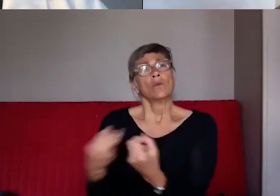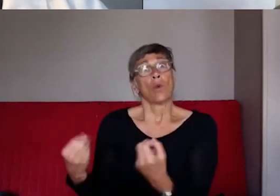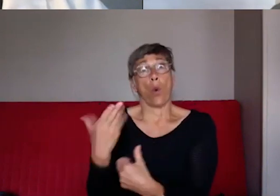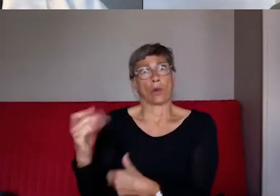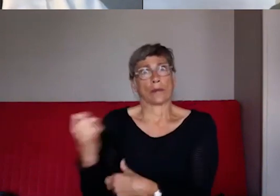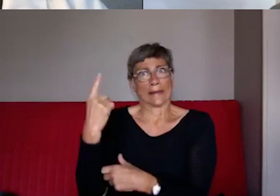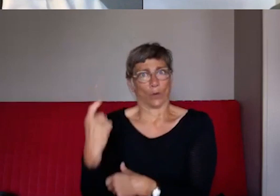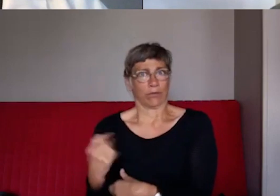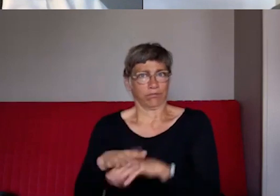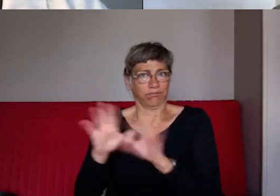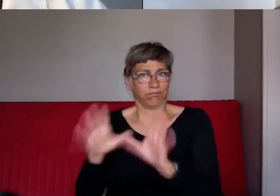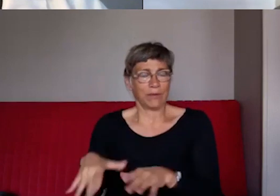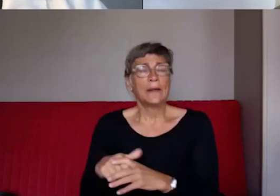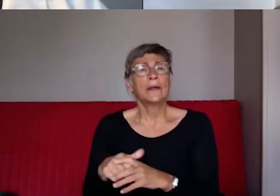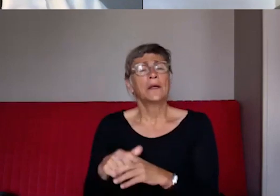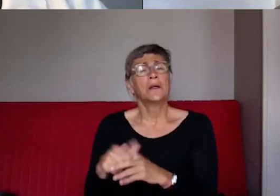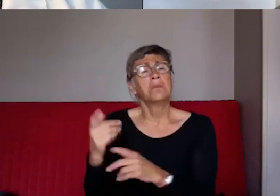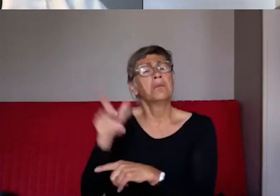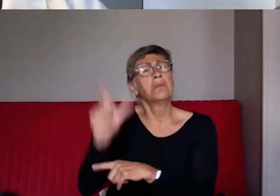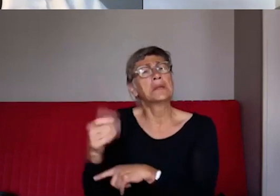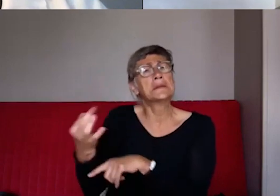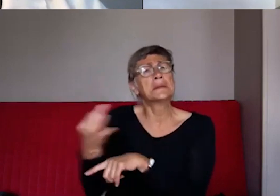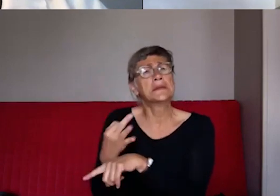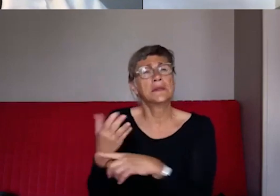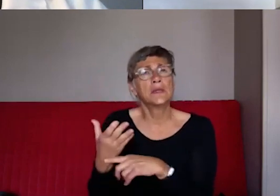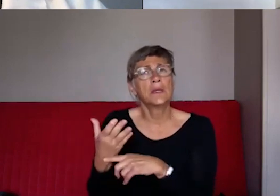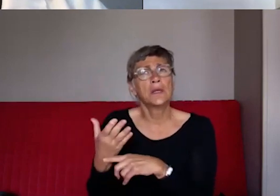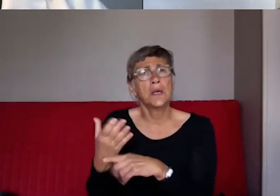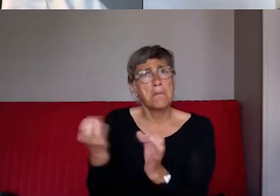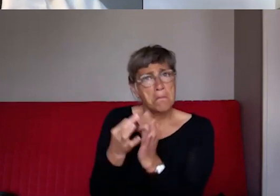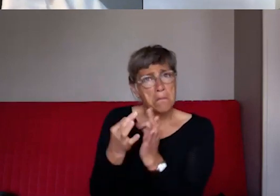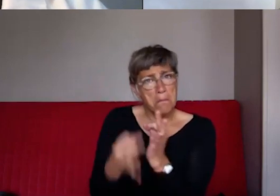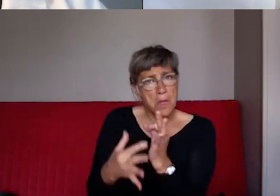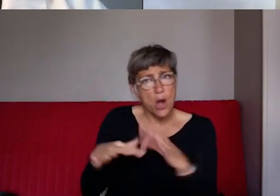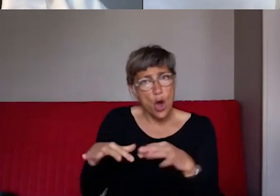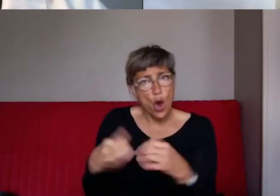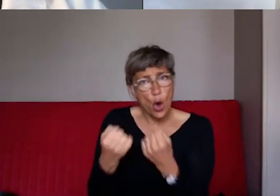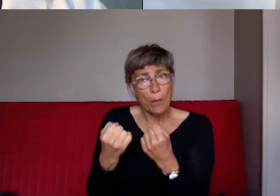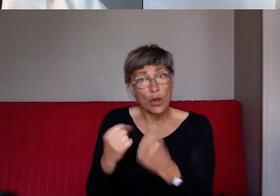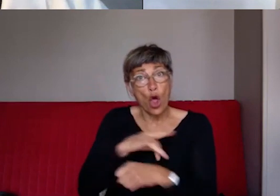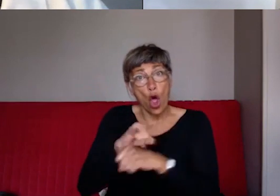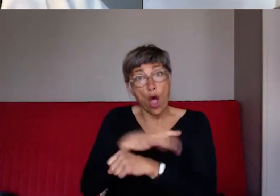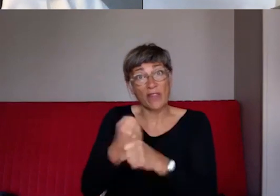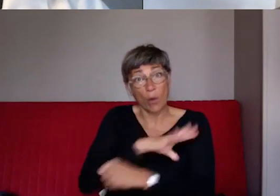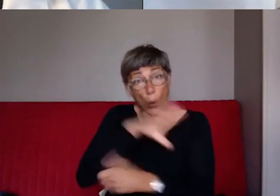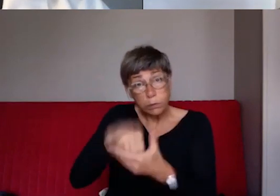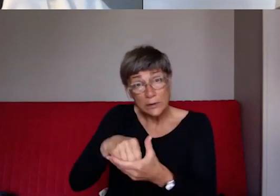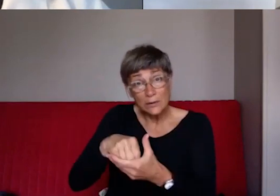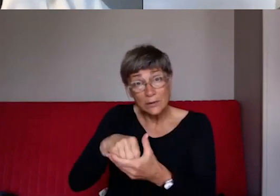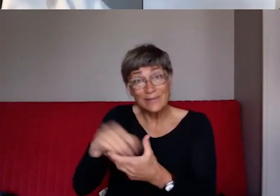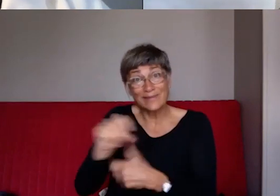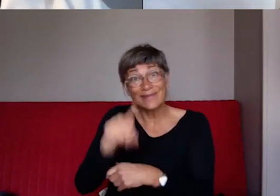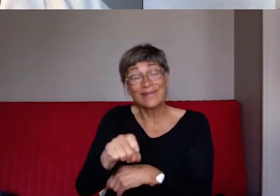mal. Quelqu'un nous dit, est-ce que le bilan de compétences se fait sur les heures de travail? C'est une bonne question.